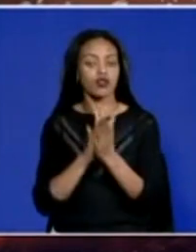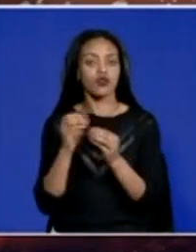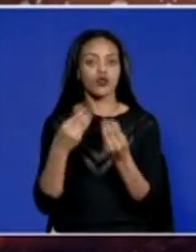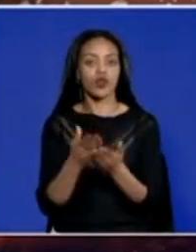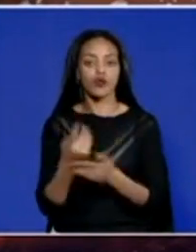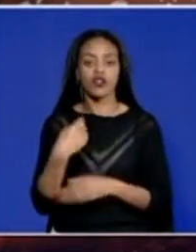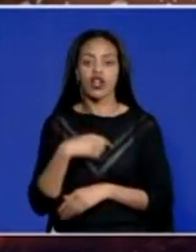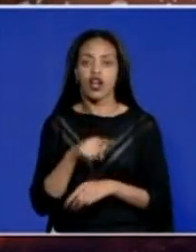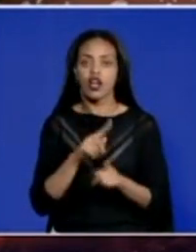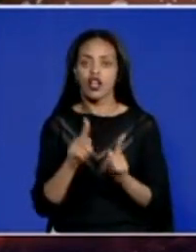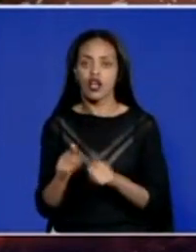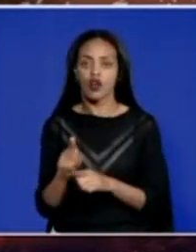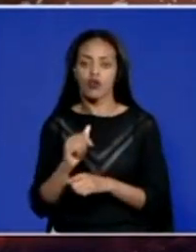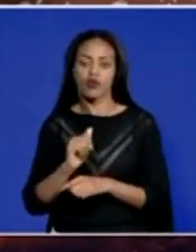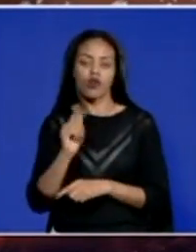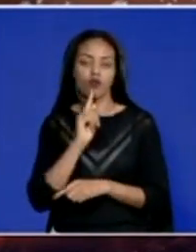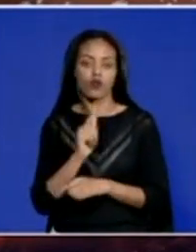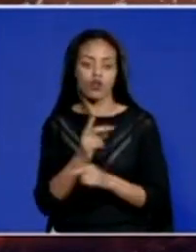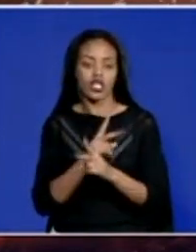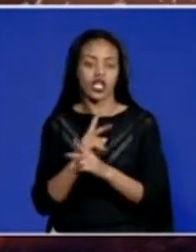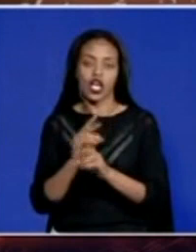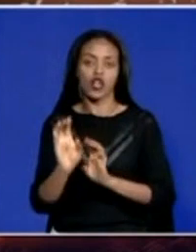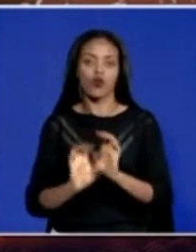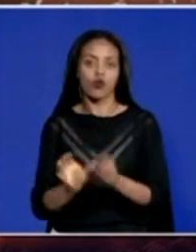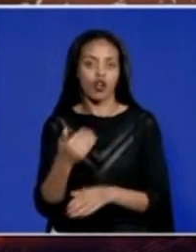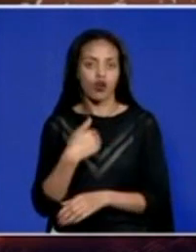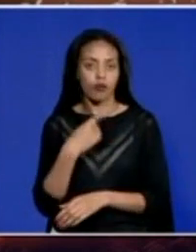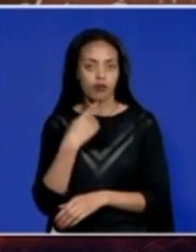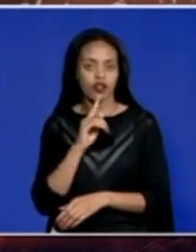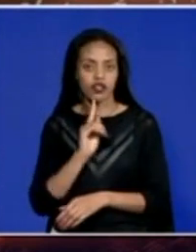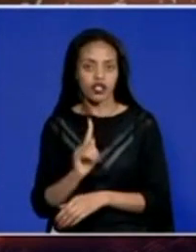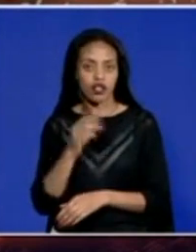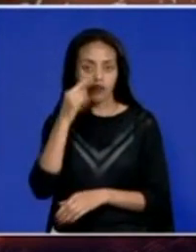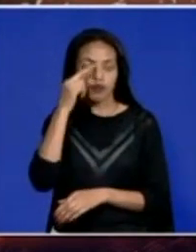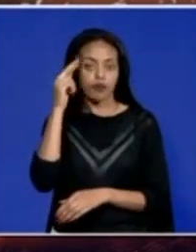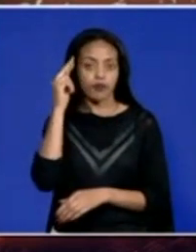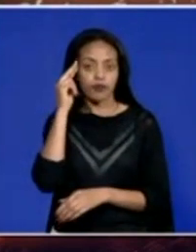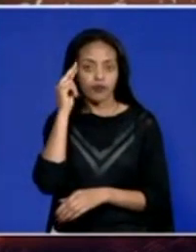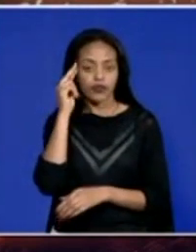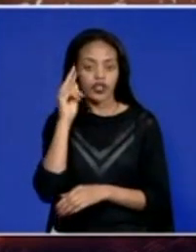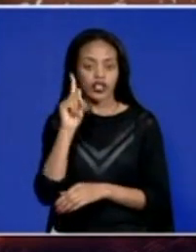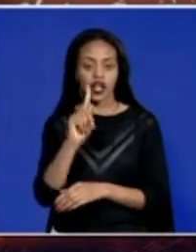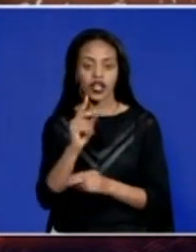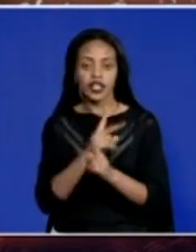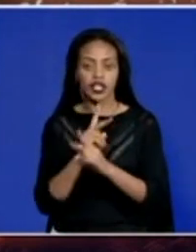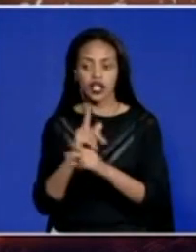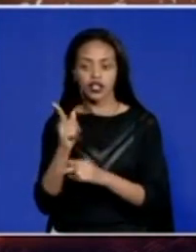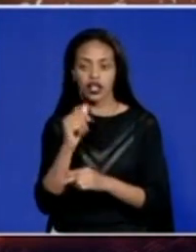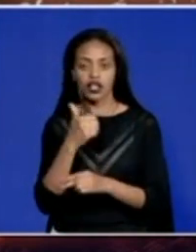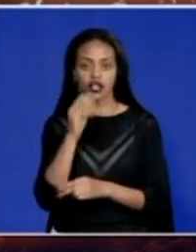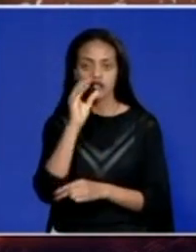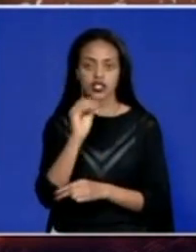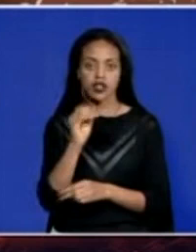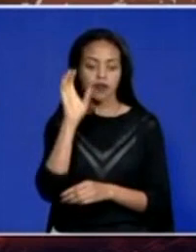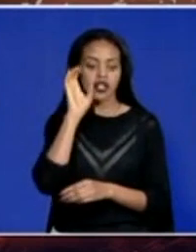ንዓናለ ተለይኮኑ ንባዕሎም ጥንቃቂ ክገብሩ እኒዎም ባህሊት እያ ምክንያቱም ናቲ ሓደ ጥንቃቂ ነቲ ሓደ